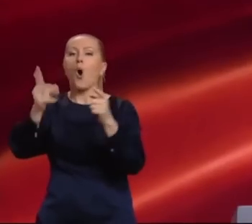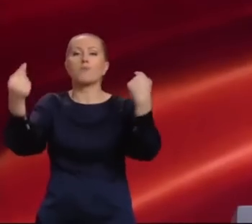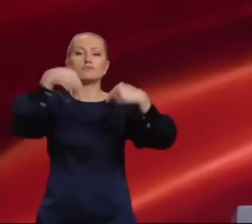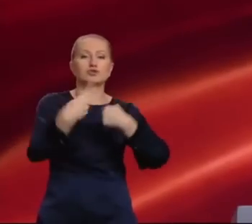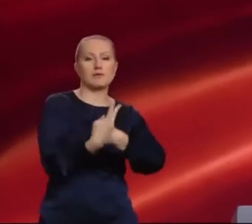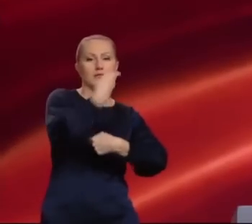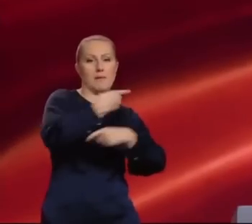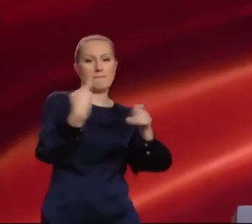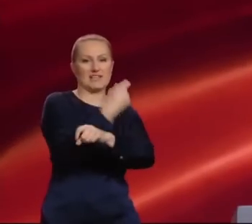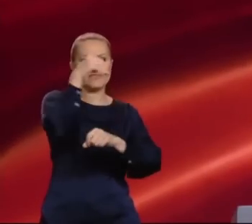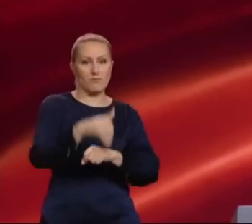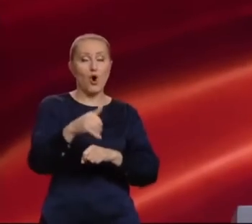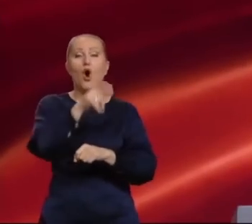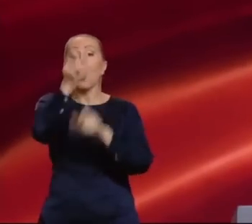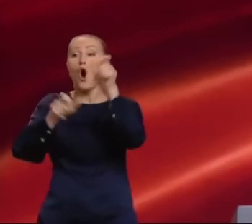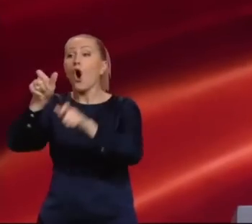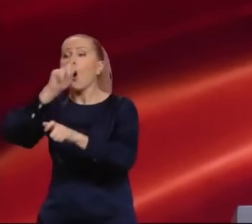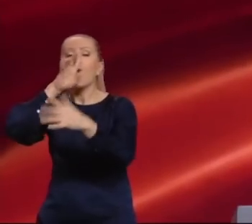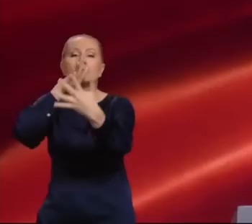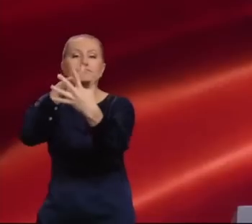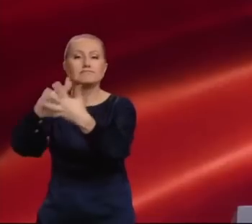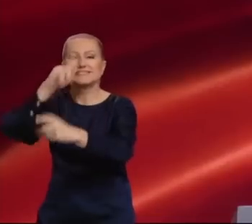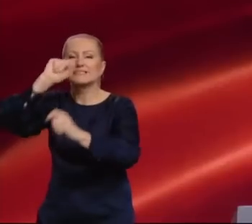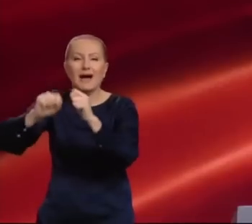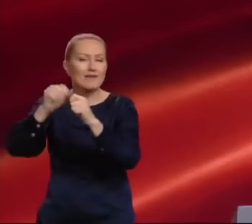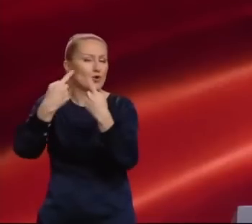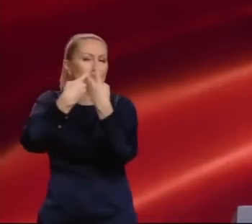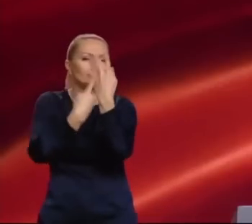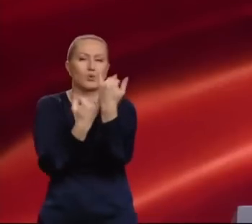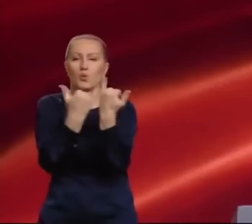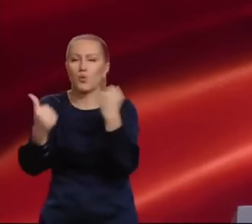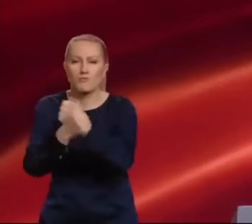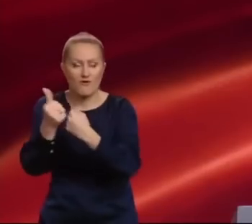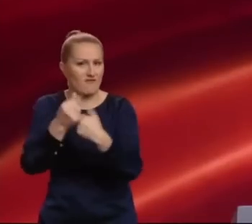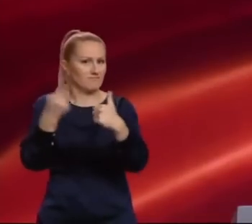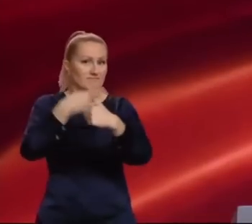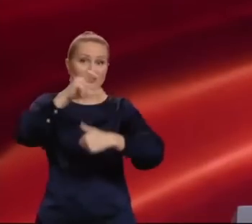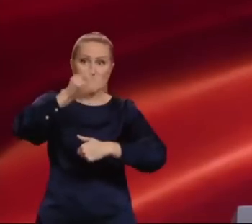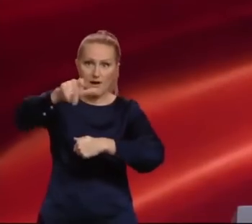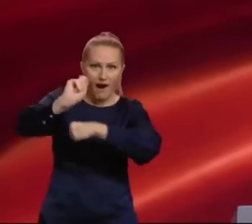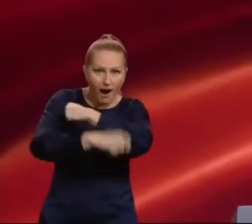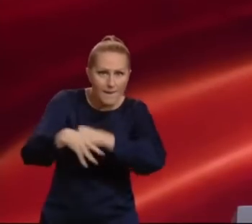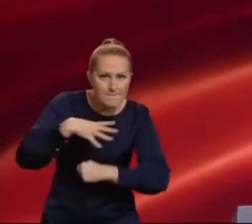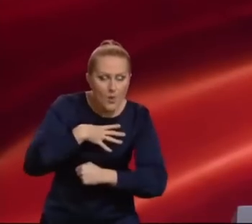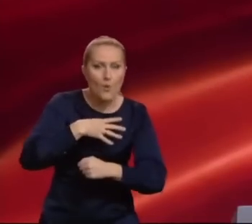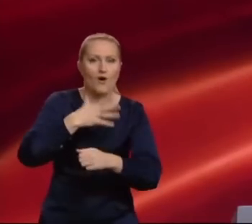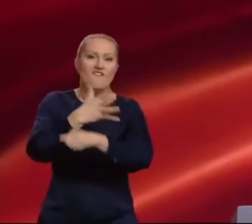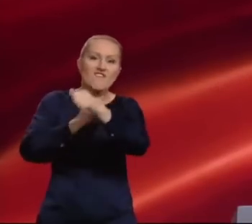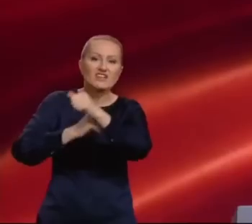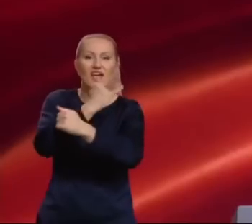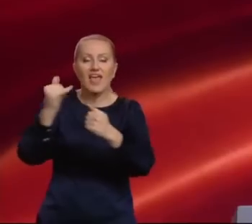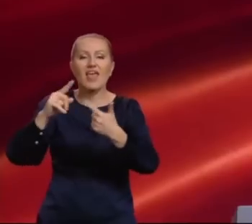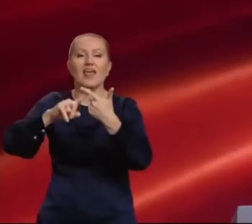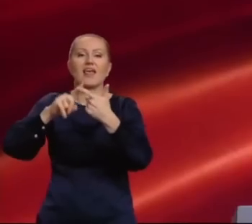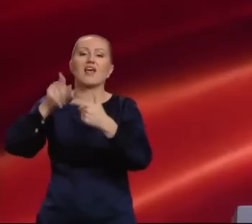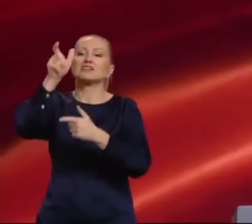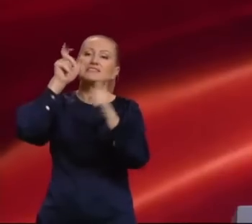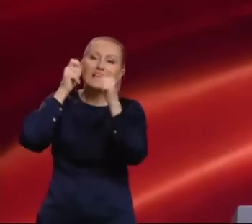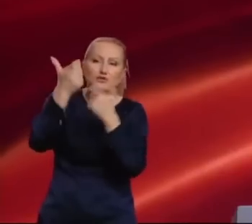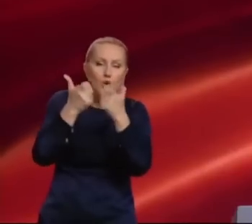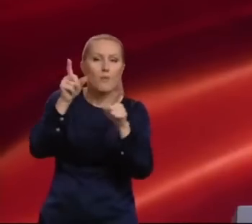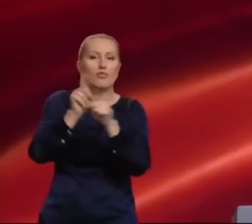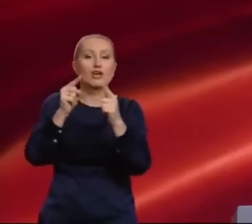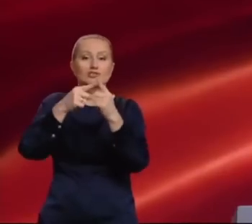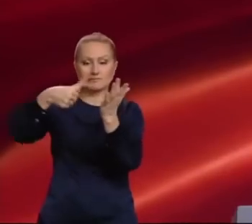są sprawdzane pod najróżniejszym względem. Karalności, są robione zdjęcia, pobierane linie papilarne. W sensie, to